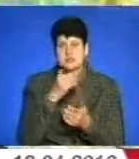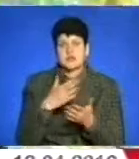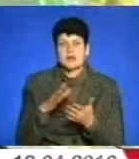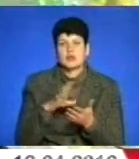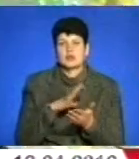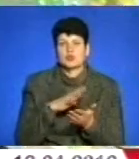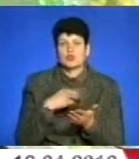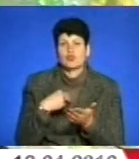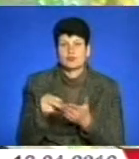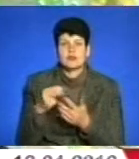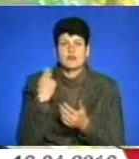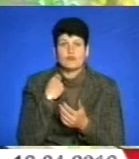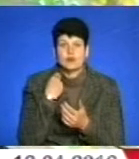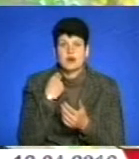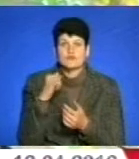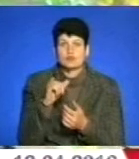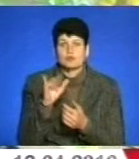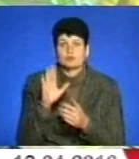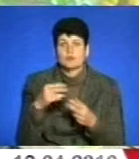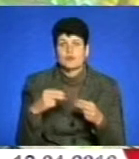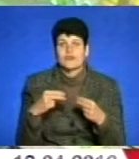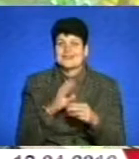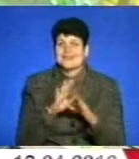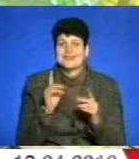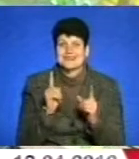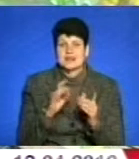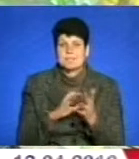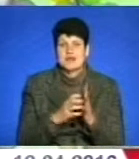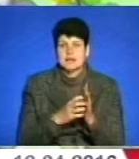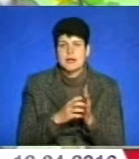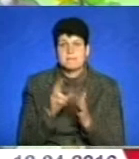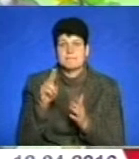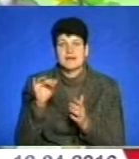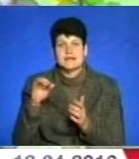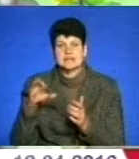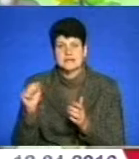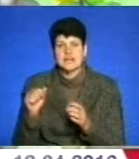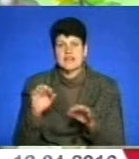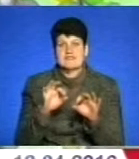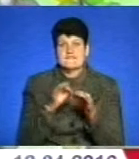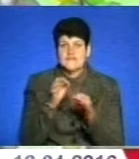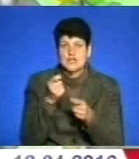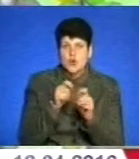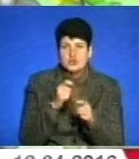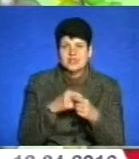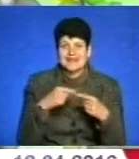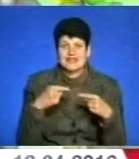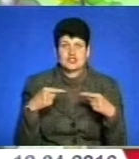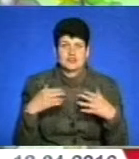А на ярмарку у суботу продаватимуть не лише пряники, а ще писанки, віночки, інші вироби волонтерів.